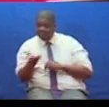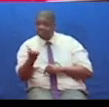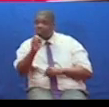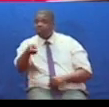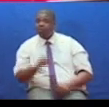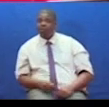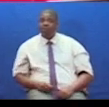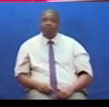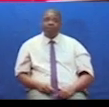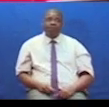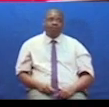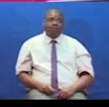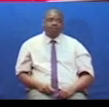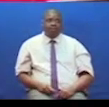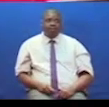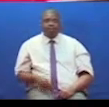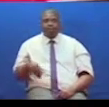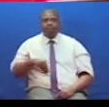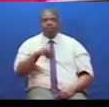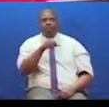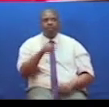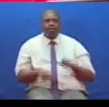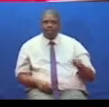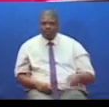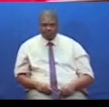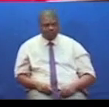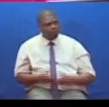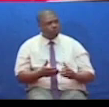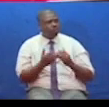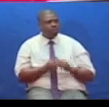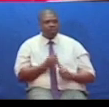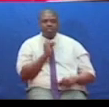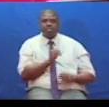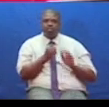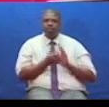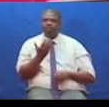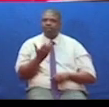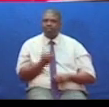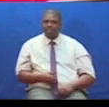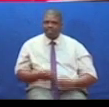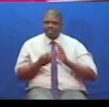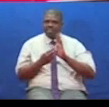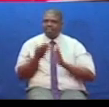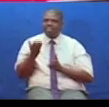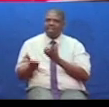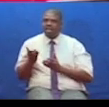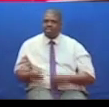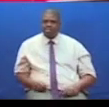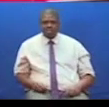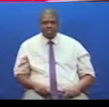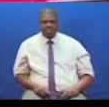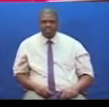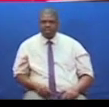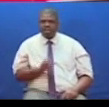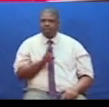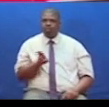tunayo? La pili, mbolea. Unahitaji 0.57 tons of